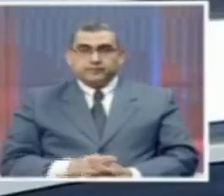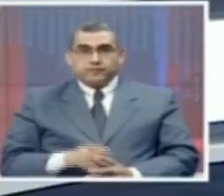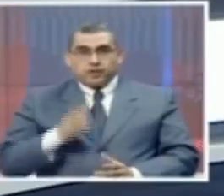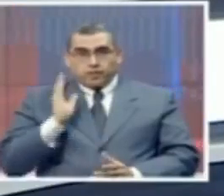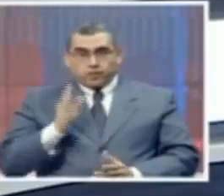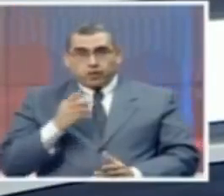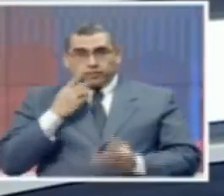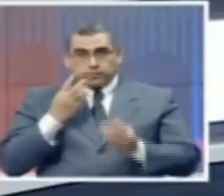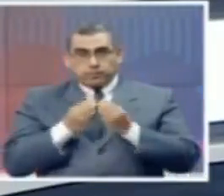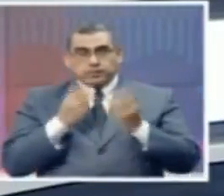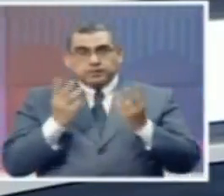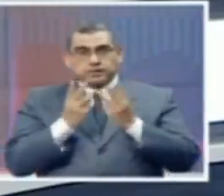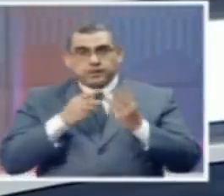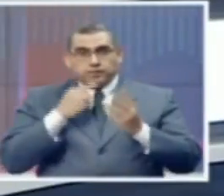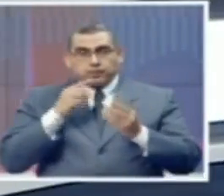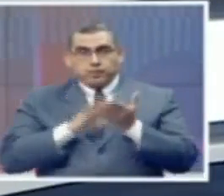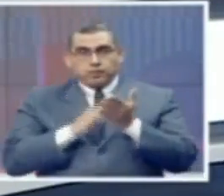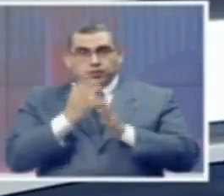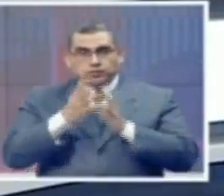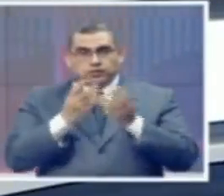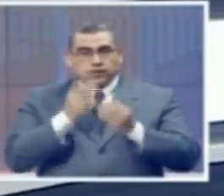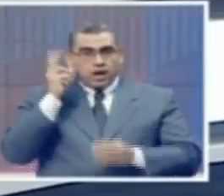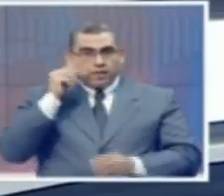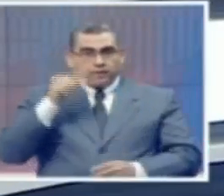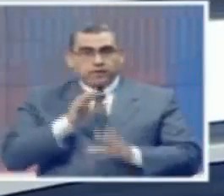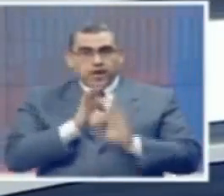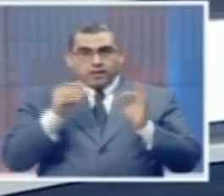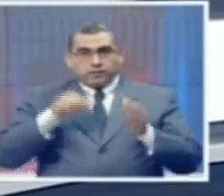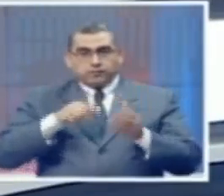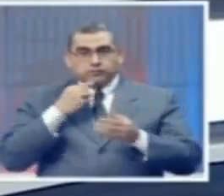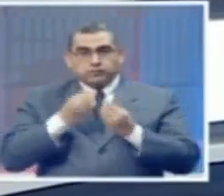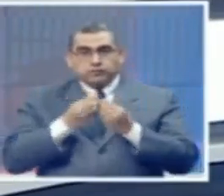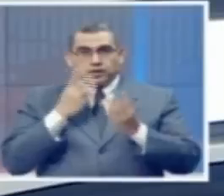وبالإمكان متابعة البث الحي لنشراتنا برامجنا المزيد من الأخبار عبر